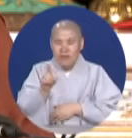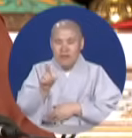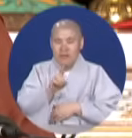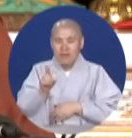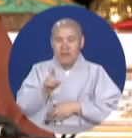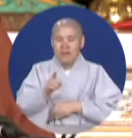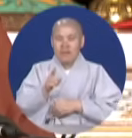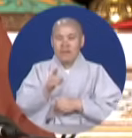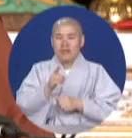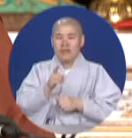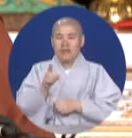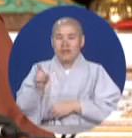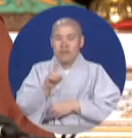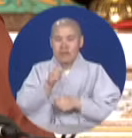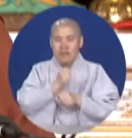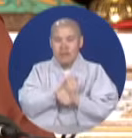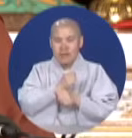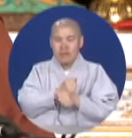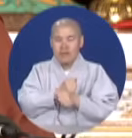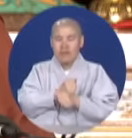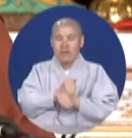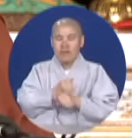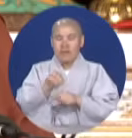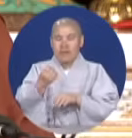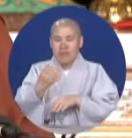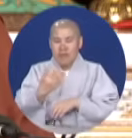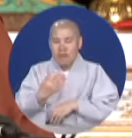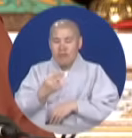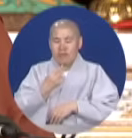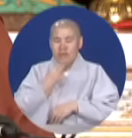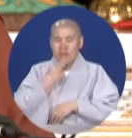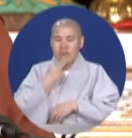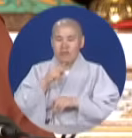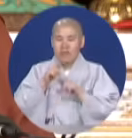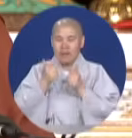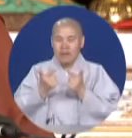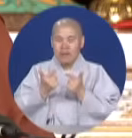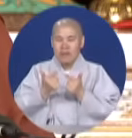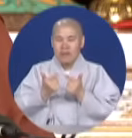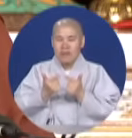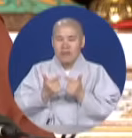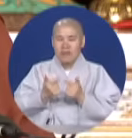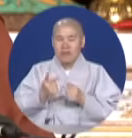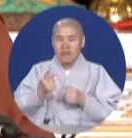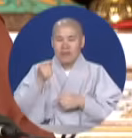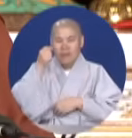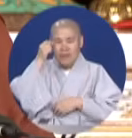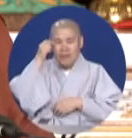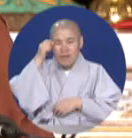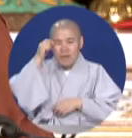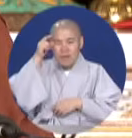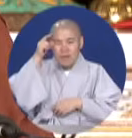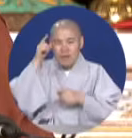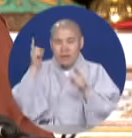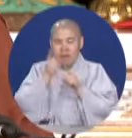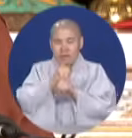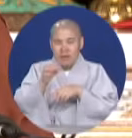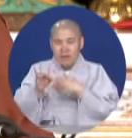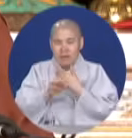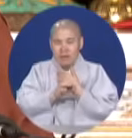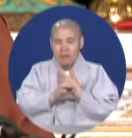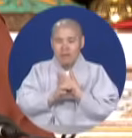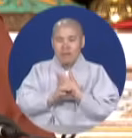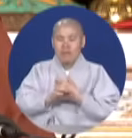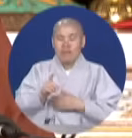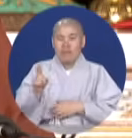뭐다라고 해서 절대 뭐다가 아닙니다. 그거 아주 중요해요. 그게 이제 지혜로 딱 돌아가면